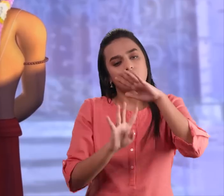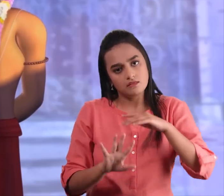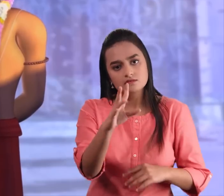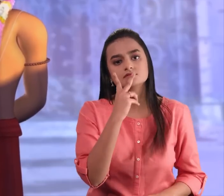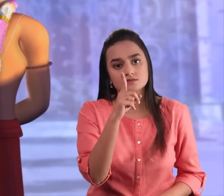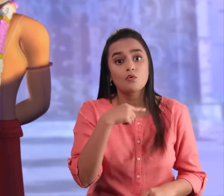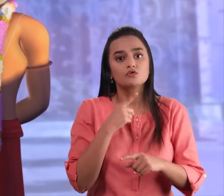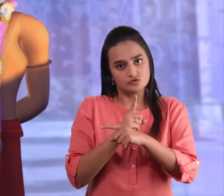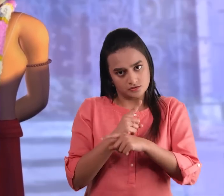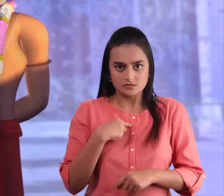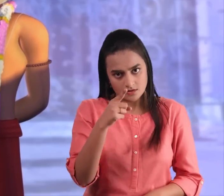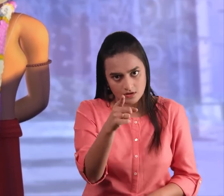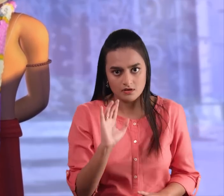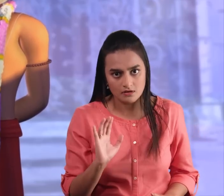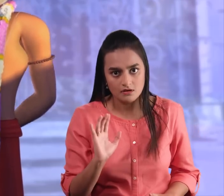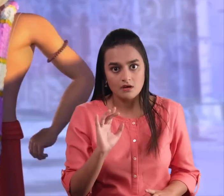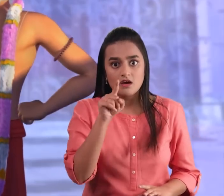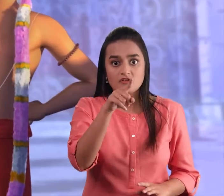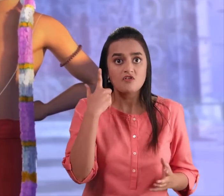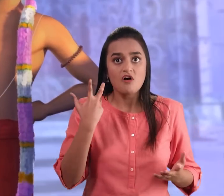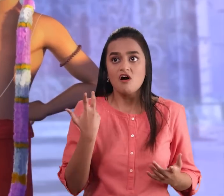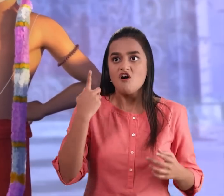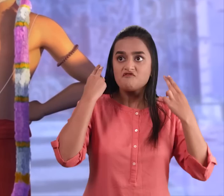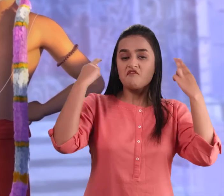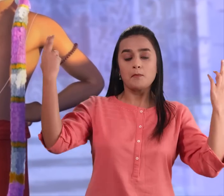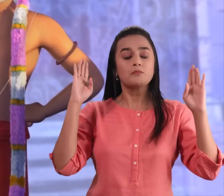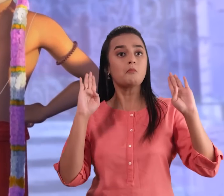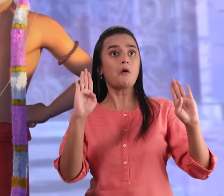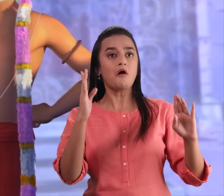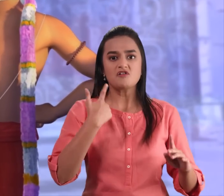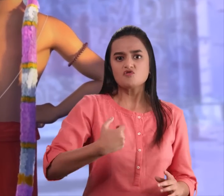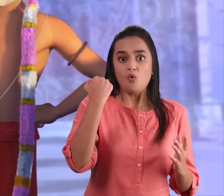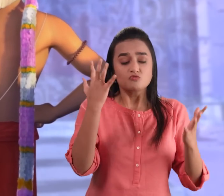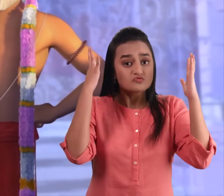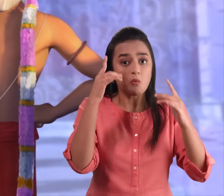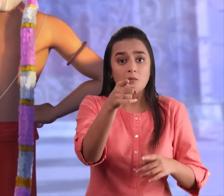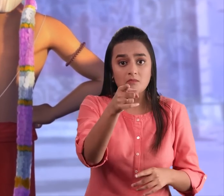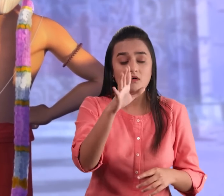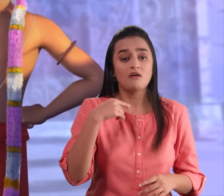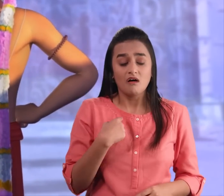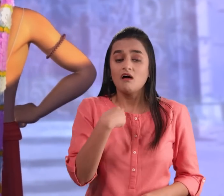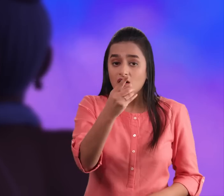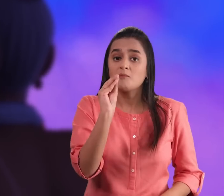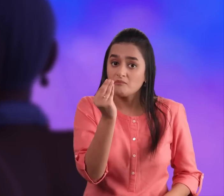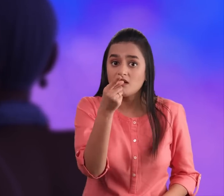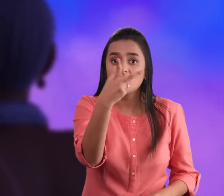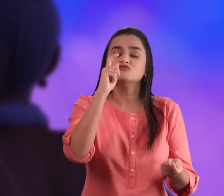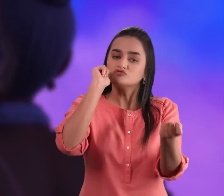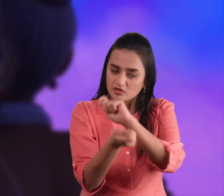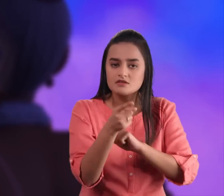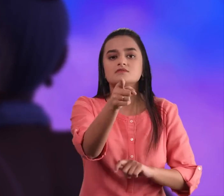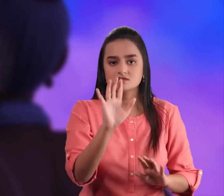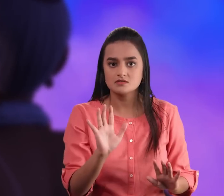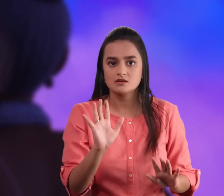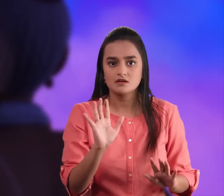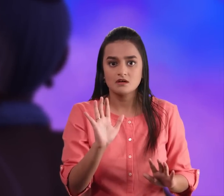इंद्र, मैं तुम्हारा शिक्षक हूँ। तुम्हें अपने यश और कीर्ति का अभिमान हो गया है। मैं तुम्हें सलाह देता हूँ